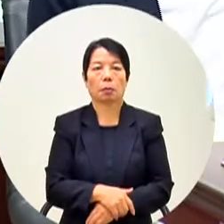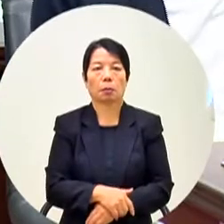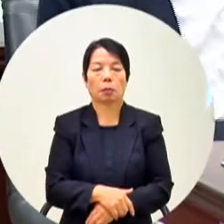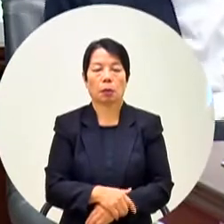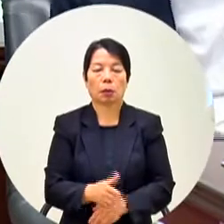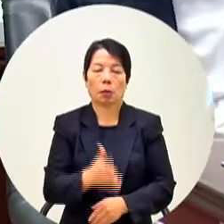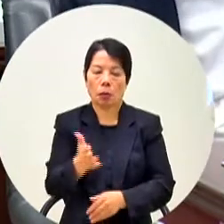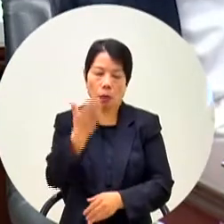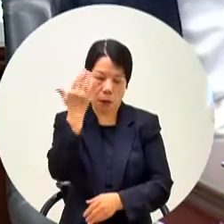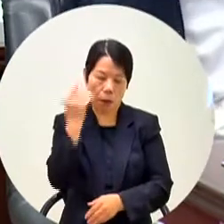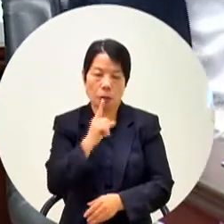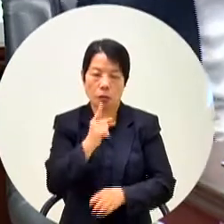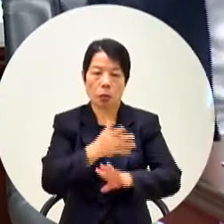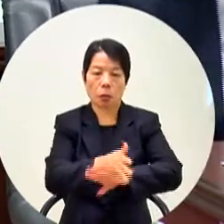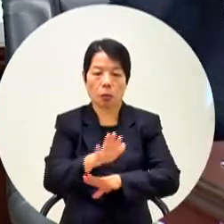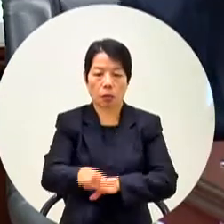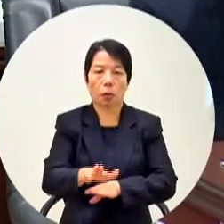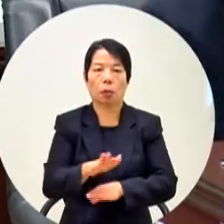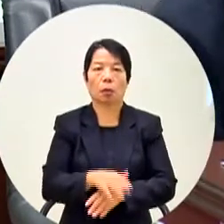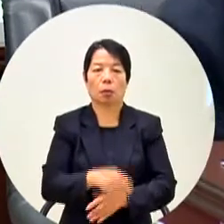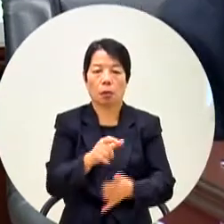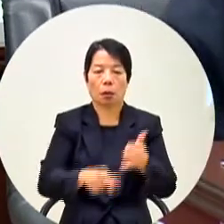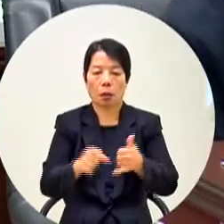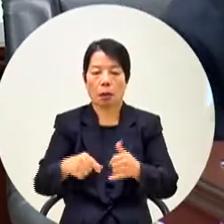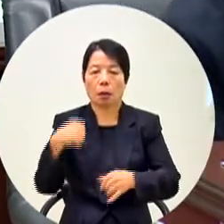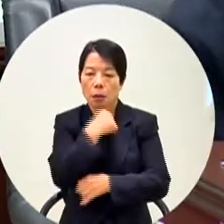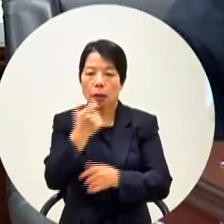初讲，这条那台糖敲袂